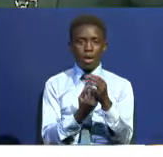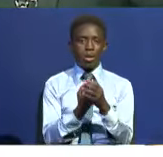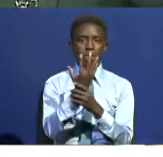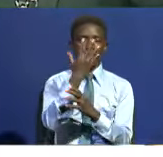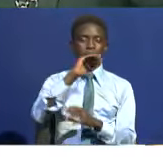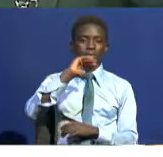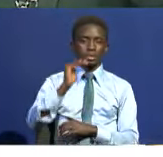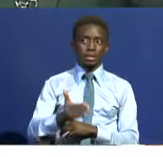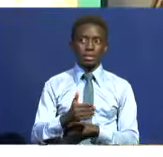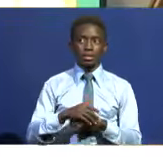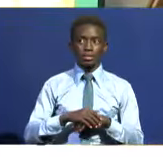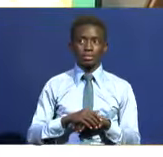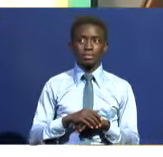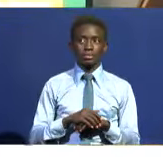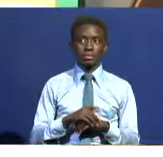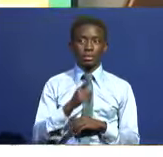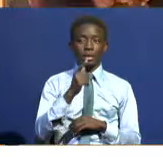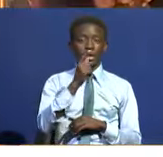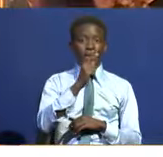wa